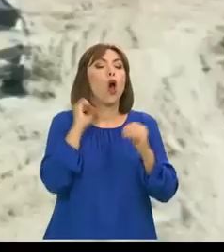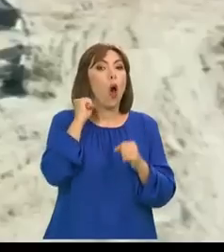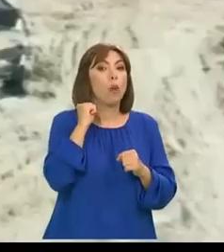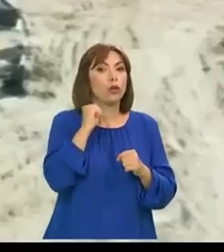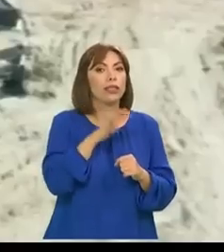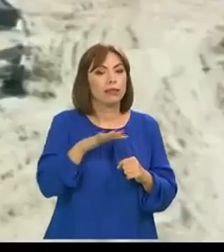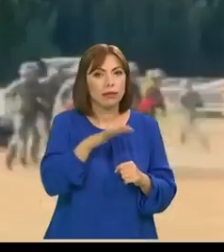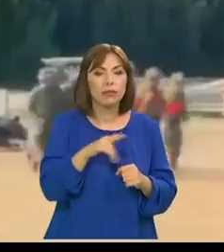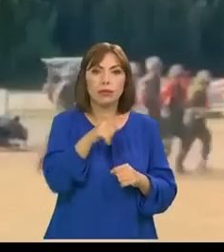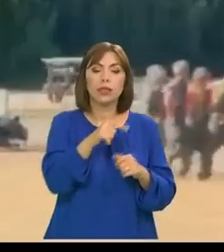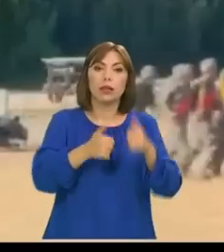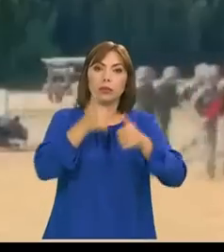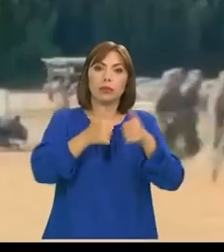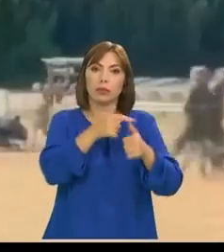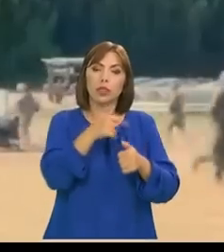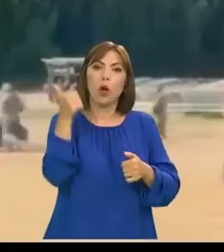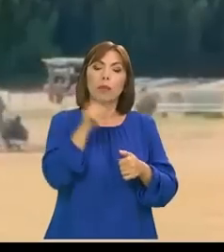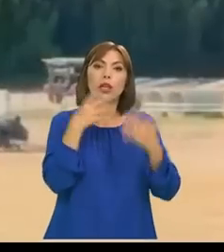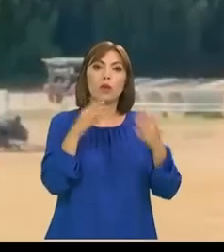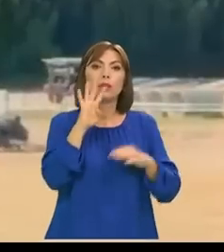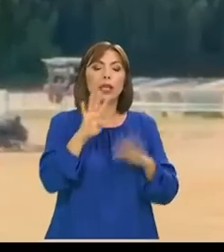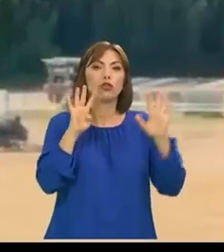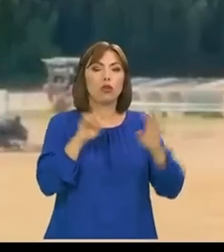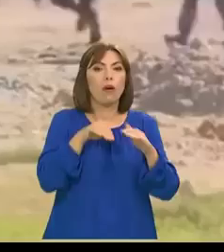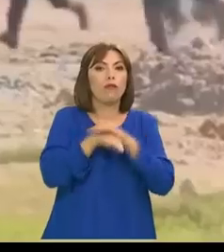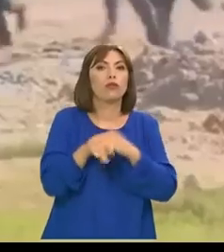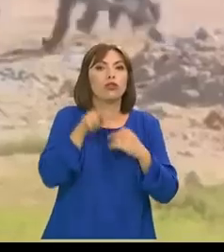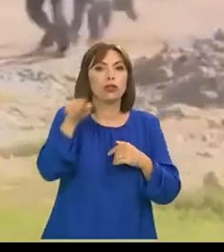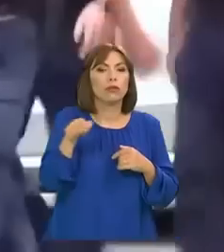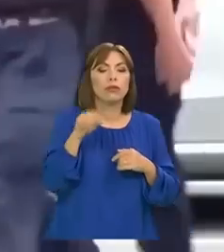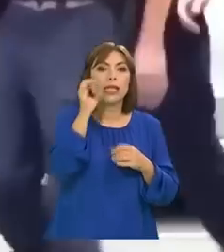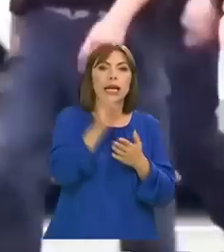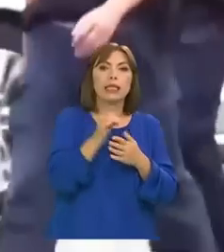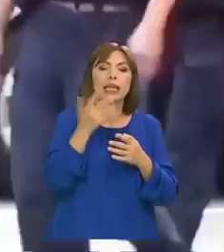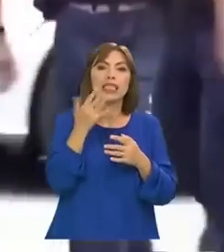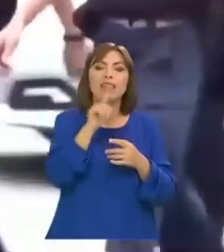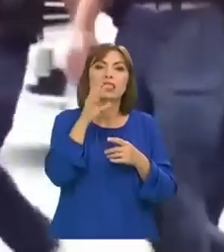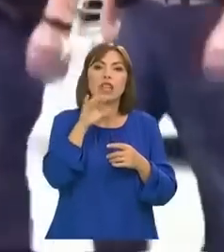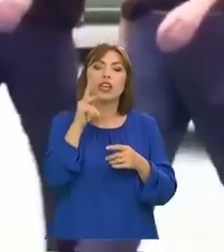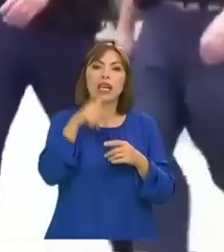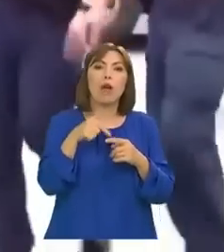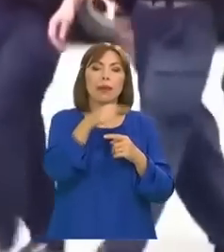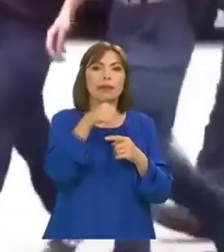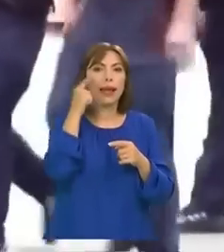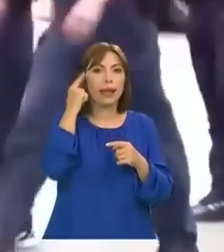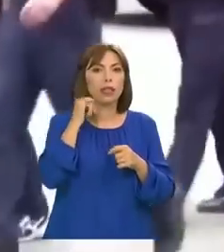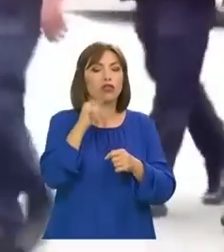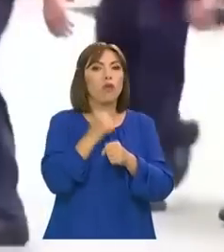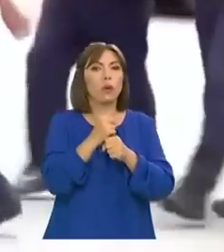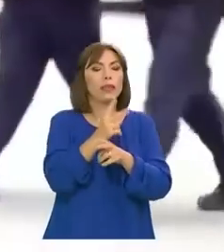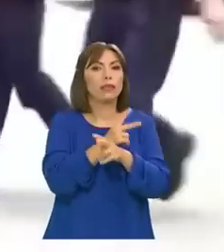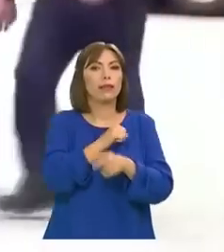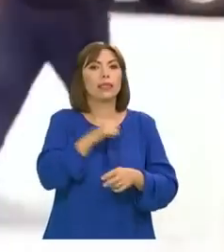s-au refugiat în 1949 în insula aflată la câteva zeci de kilometri de China continentală și au format un stat